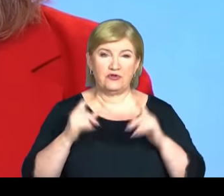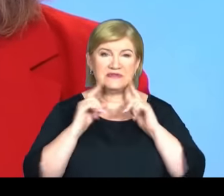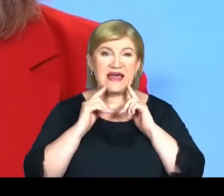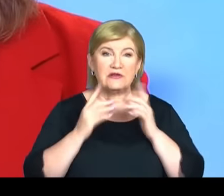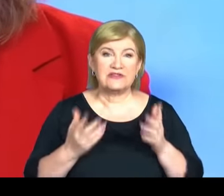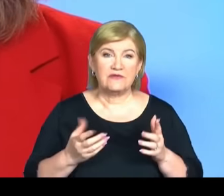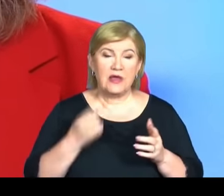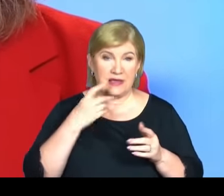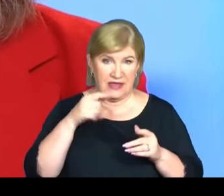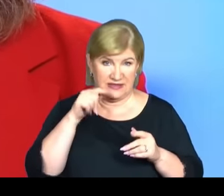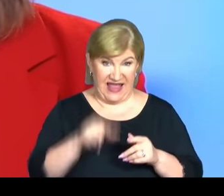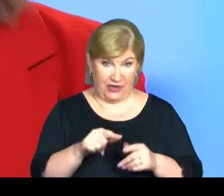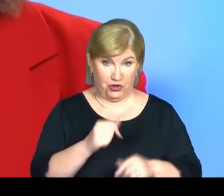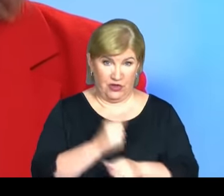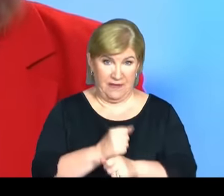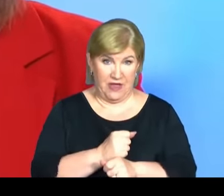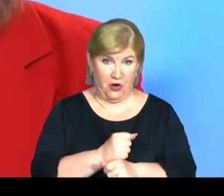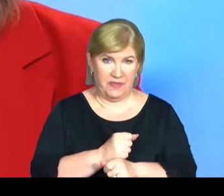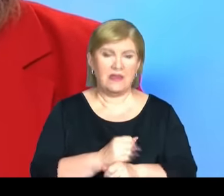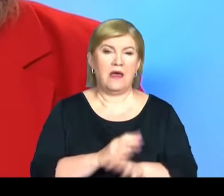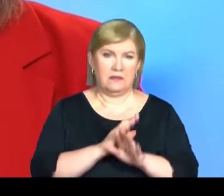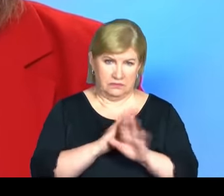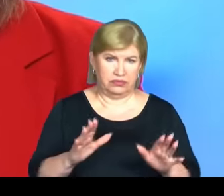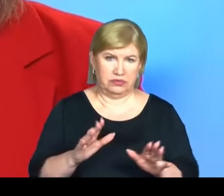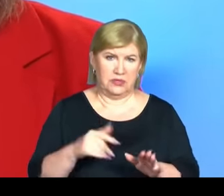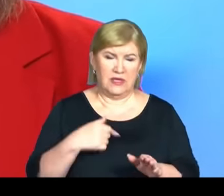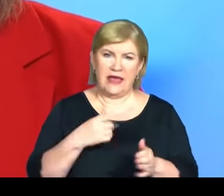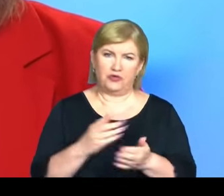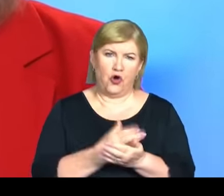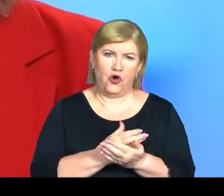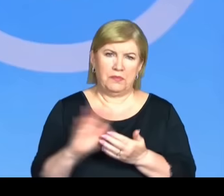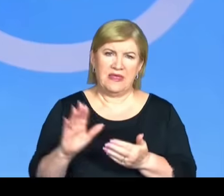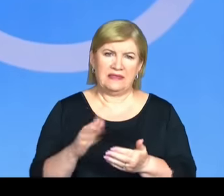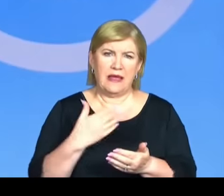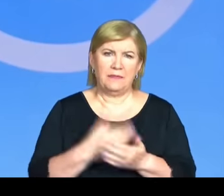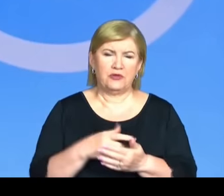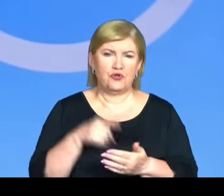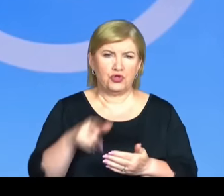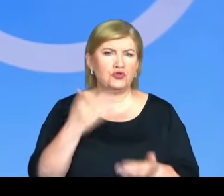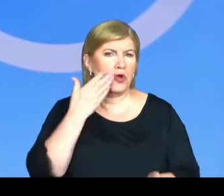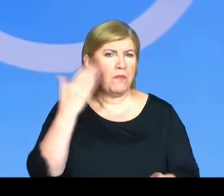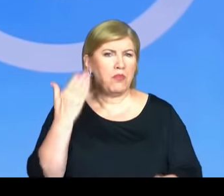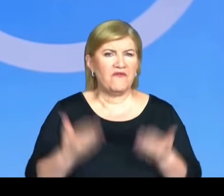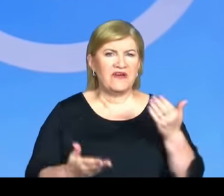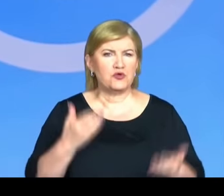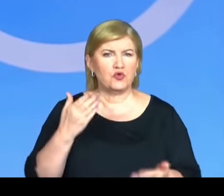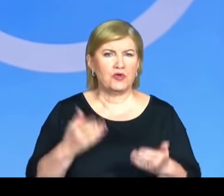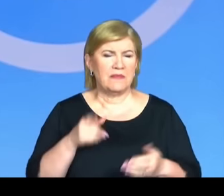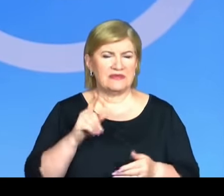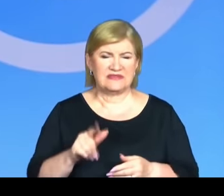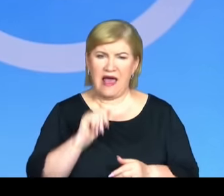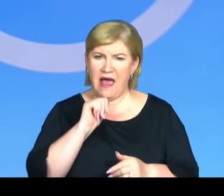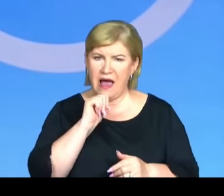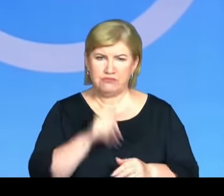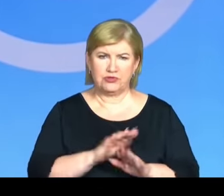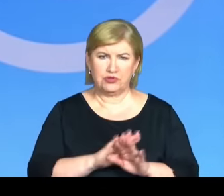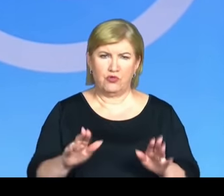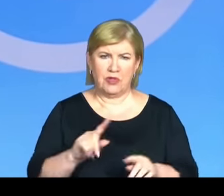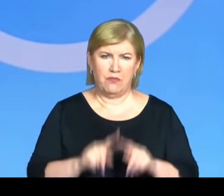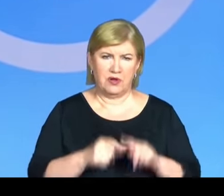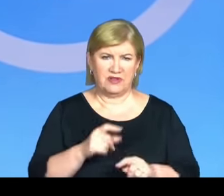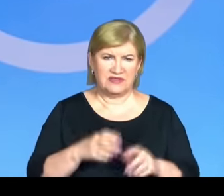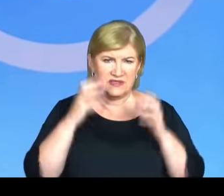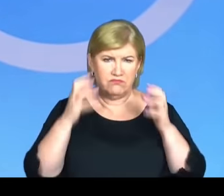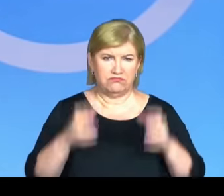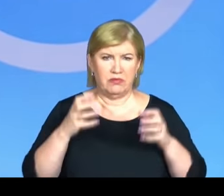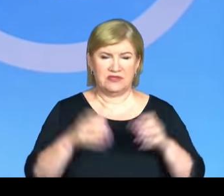keď to takto ideme robiť, tak ale ja to odmietam, pretože naozaj toto považujem za absolútny politický